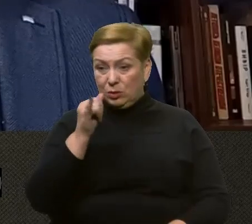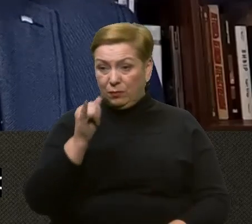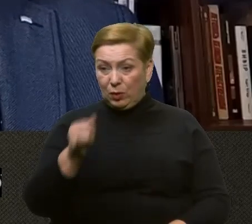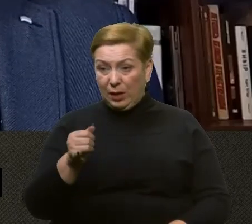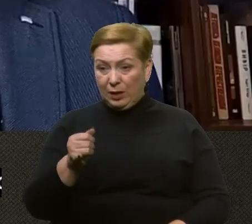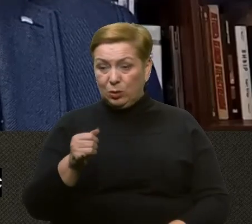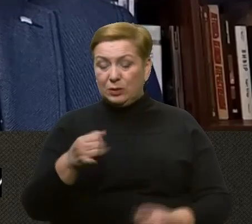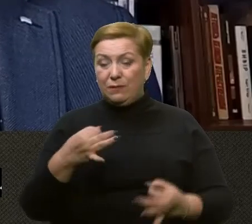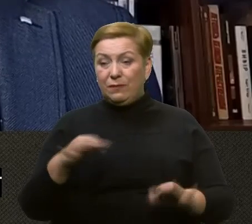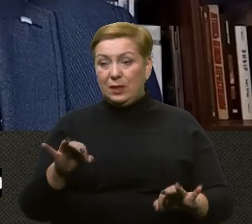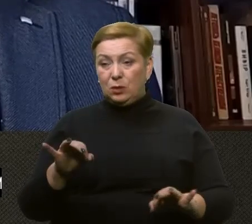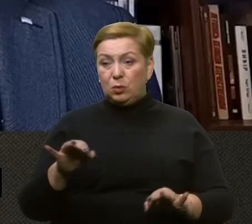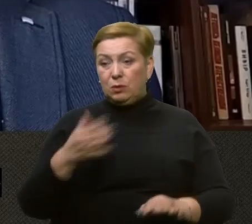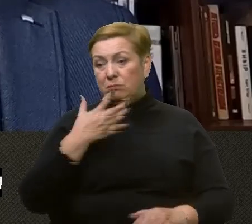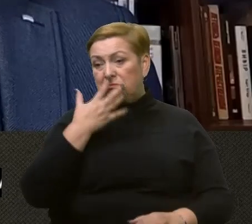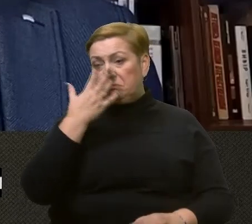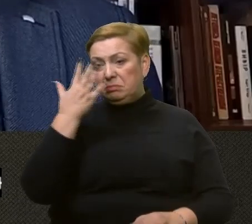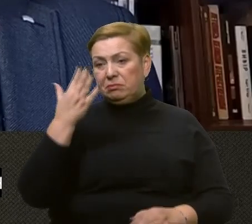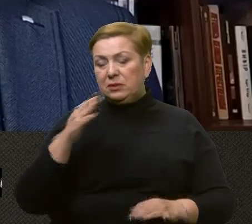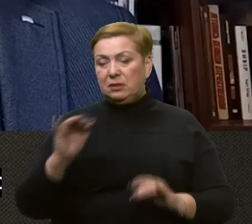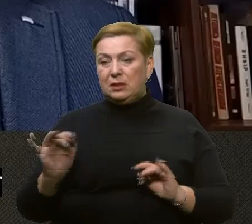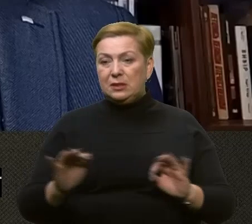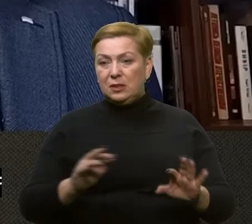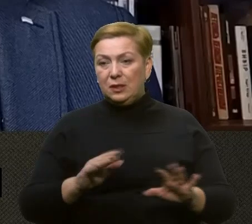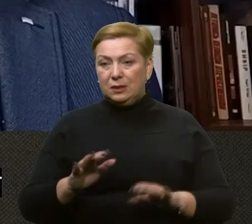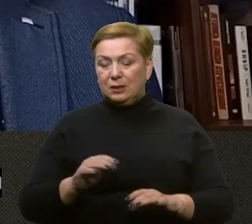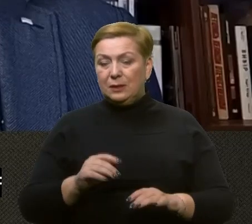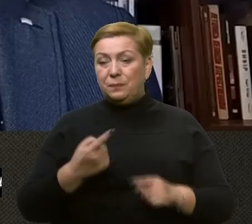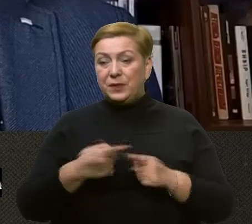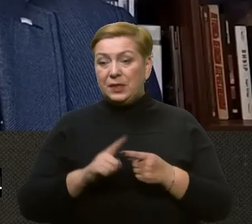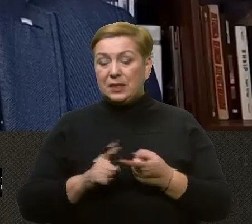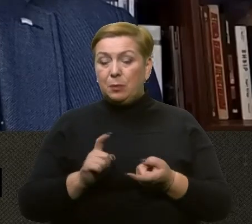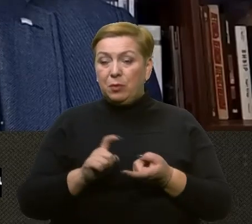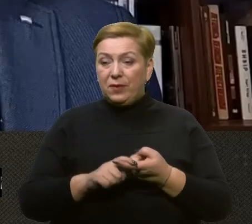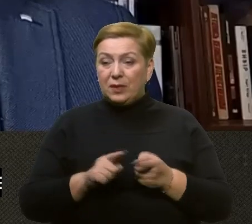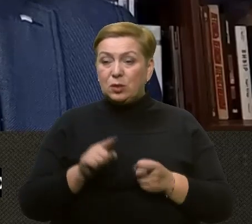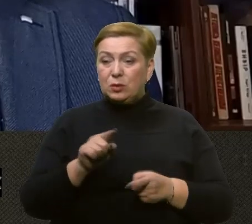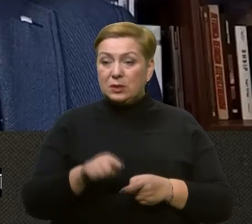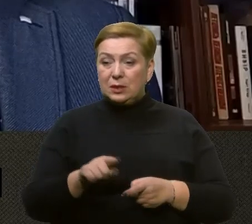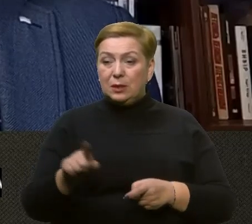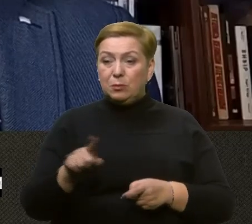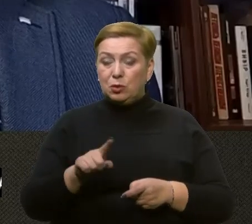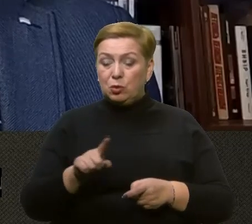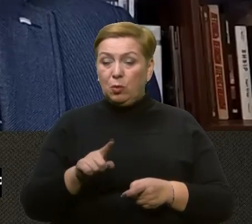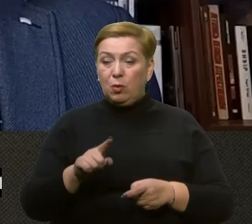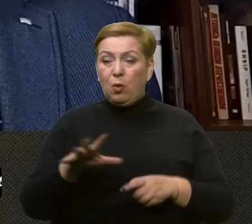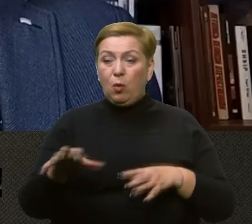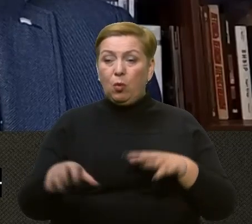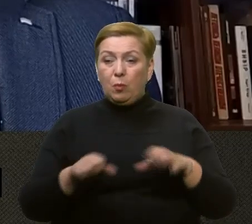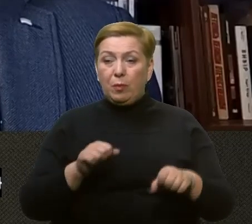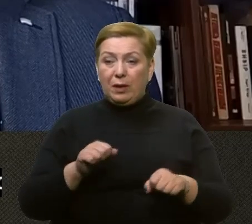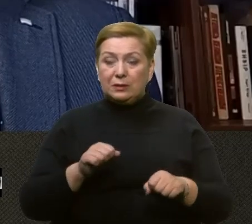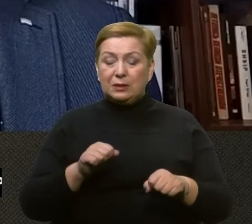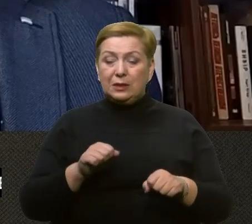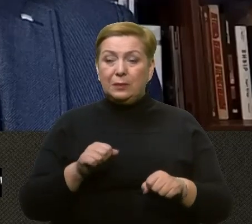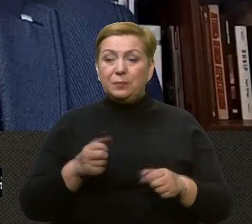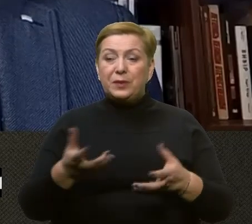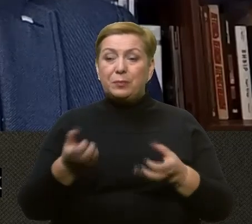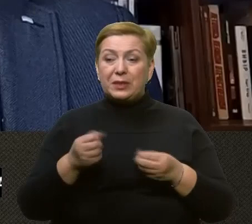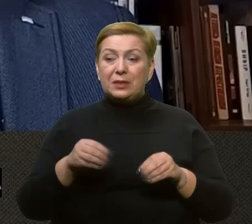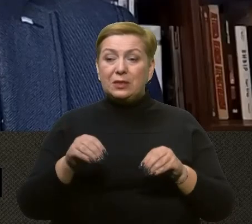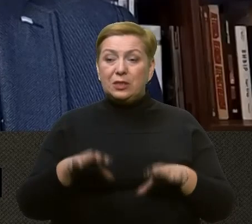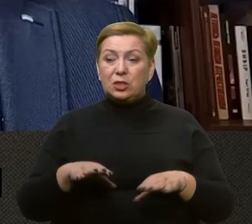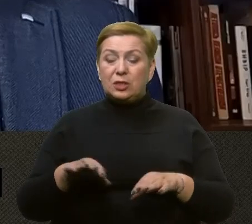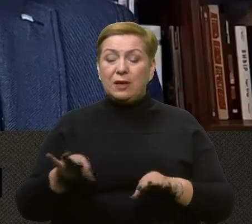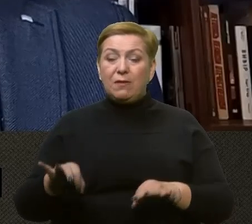діяти. І з цим також може пов'язувати те, що якраз окупанти прийняли рішення відвести свої найбільш цінні